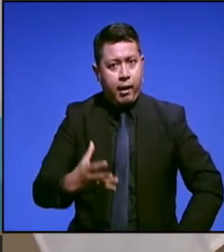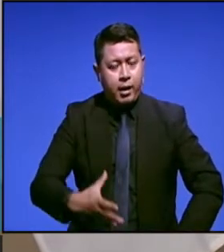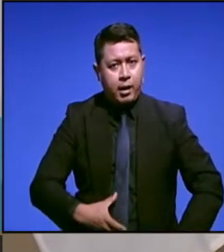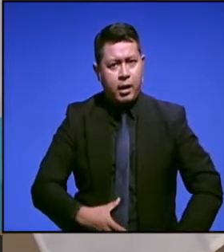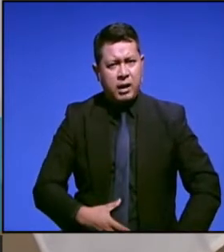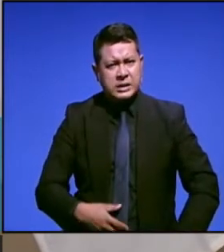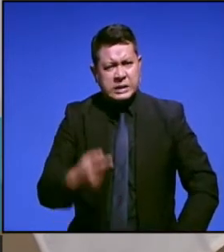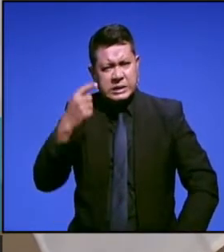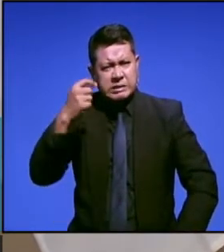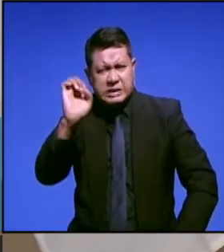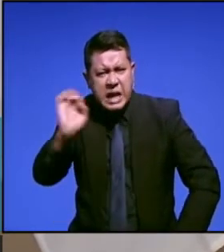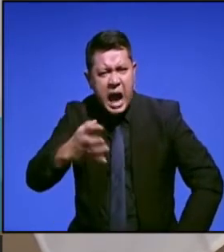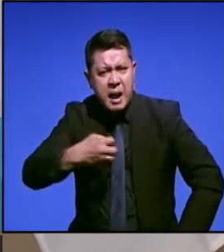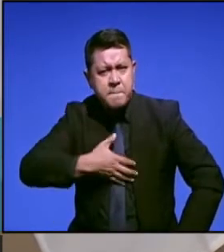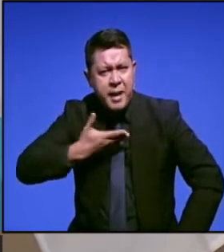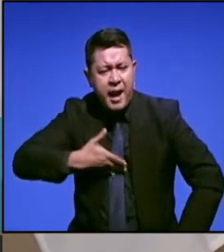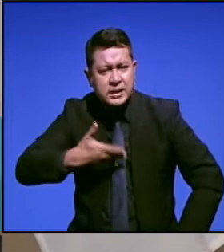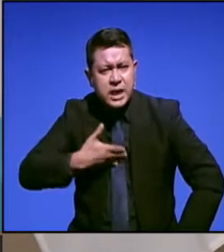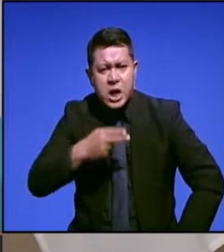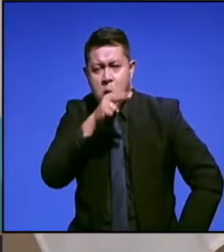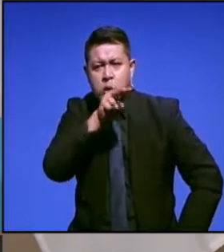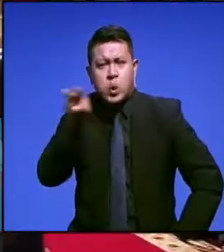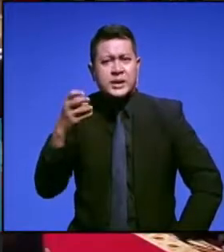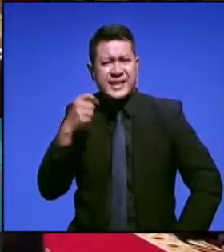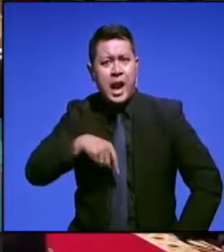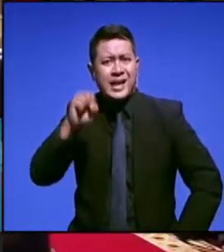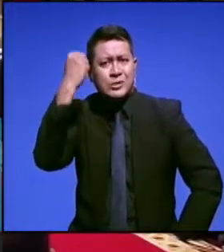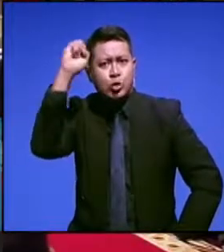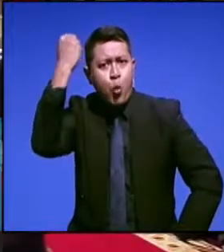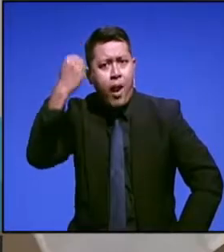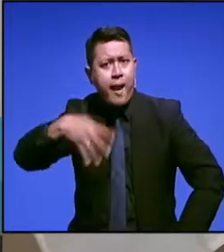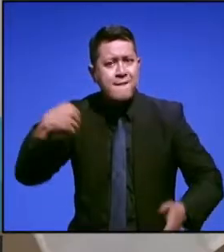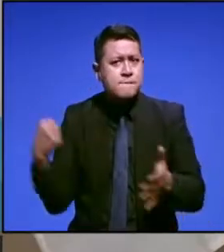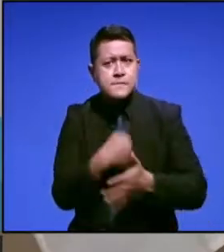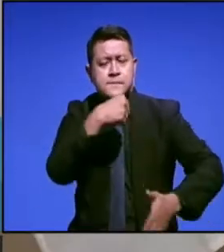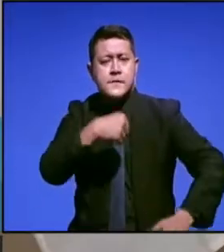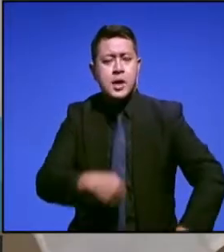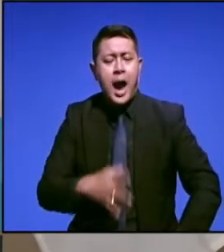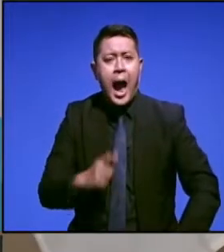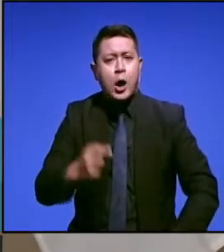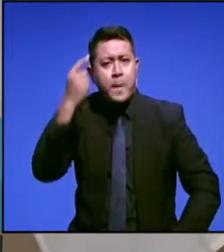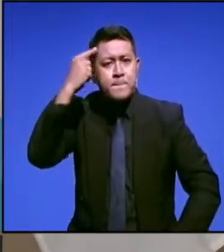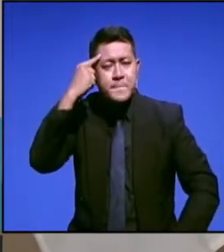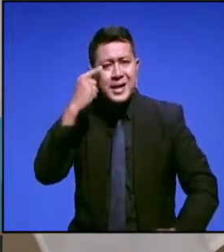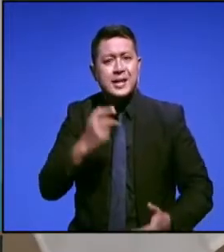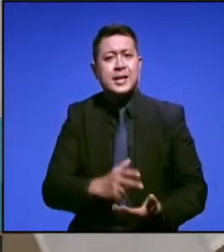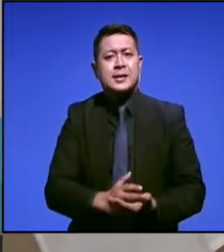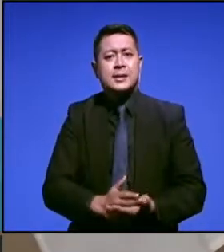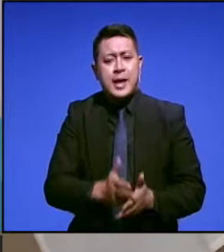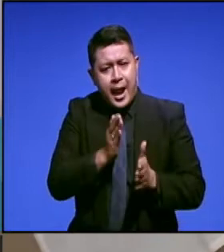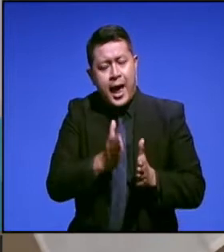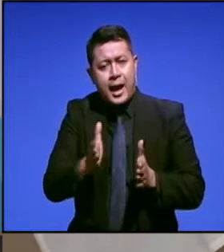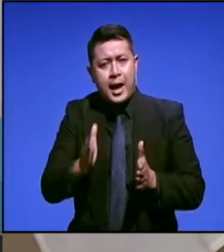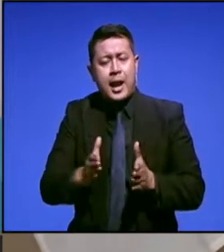Ini apa enggak punya perasaan, suasana krisis. Langkah-langkah extraordinary ini